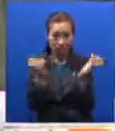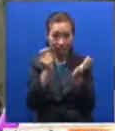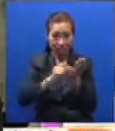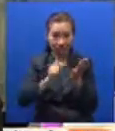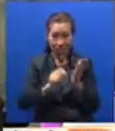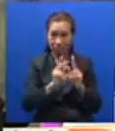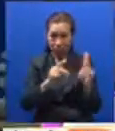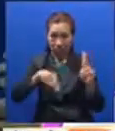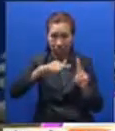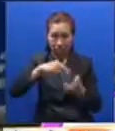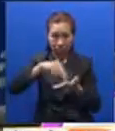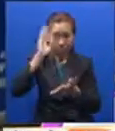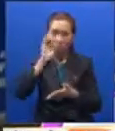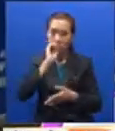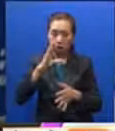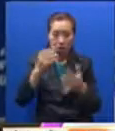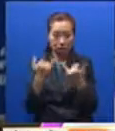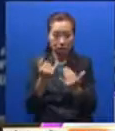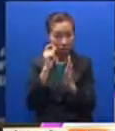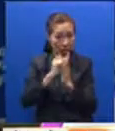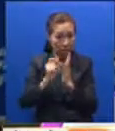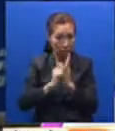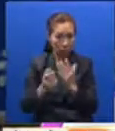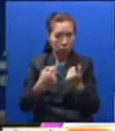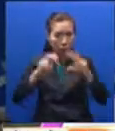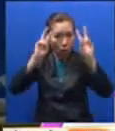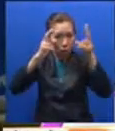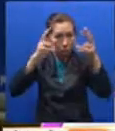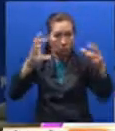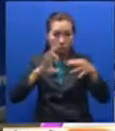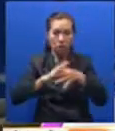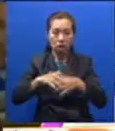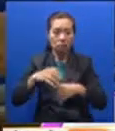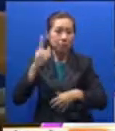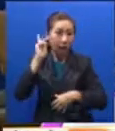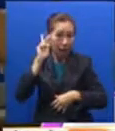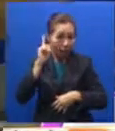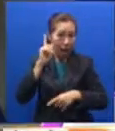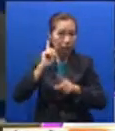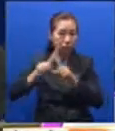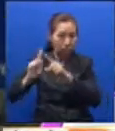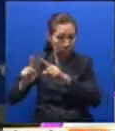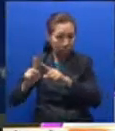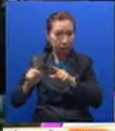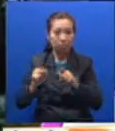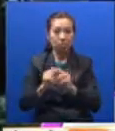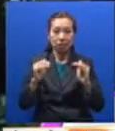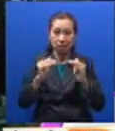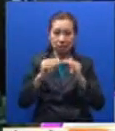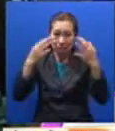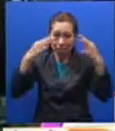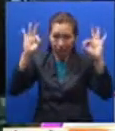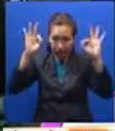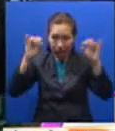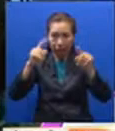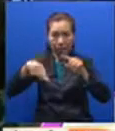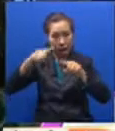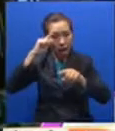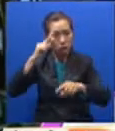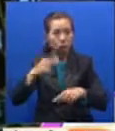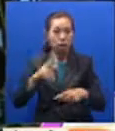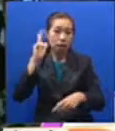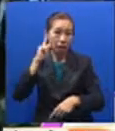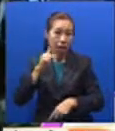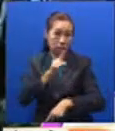รัฐธรรมนูญเป็นรายมาตราในส่วนของสิทธิเสรีภาพของสื่อมวลชนและบทจำกัดเสรีภาพของสื่อมวลชน